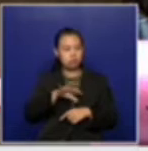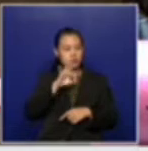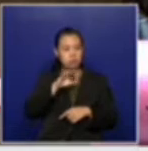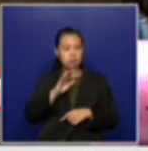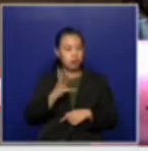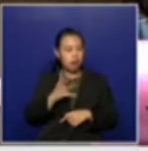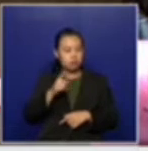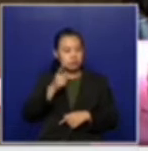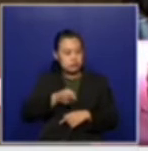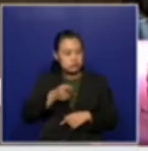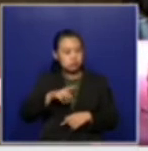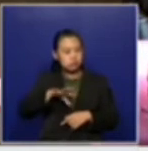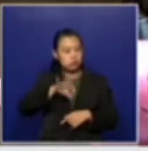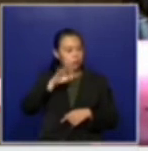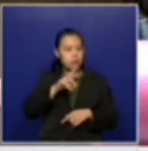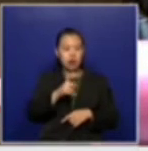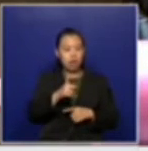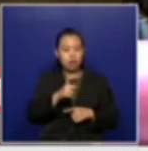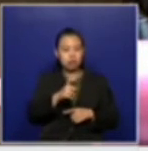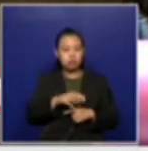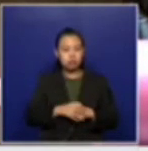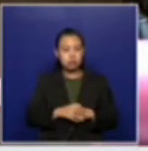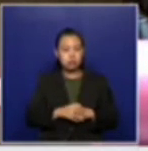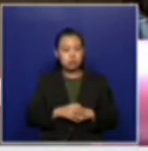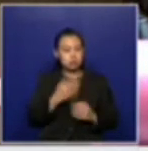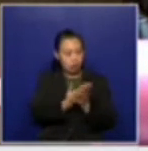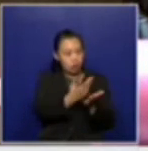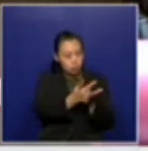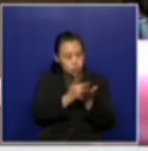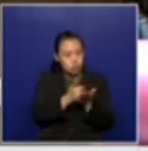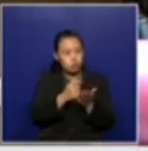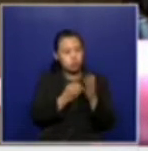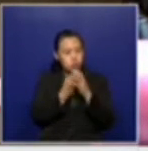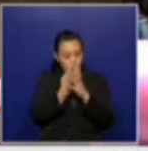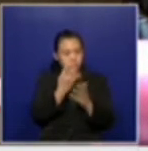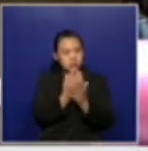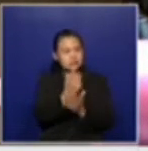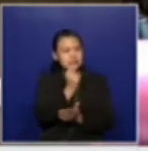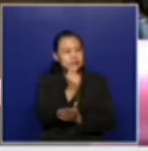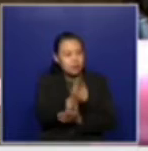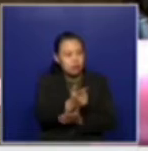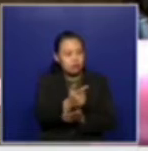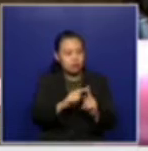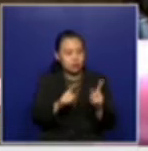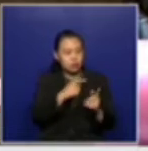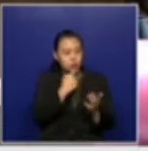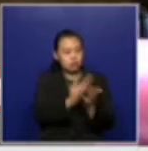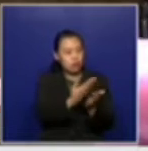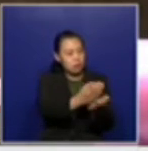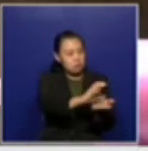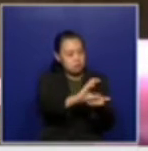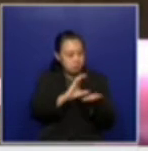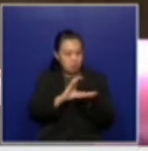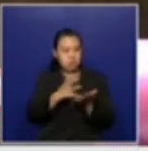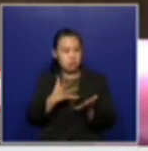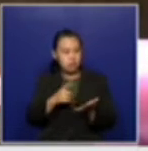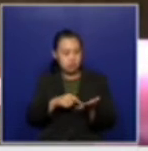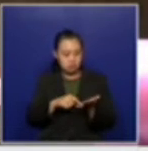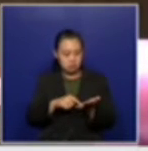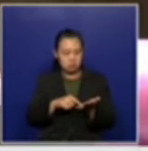รับเงื่อนไขจ่ายดอกเบี้ยแพงดีกว่าไม่มีเงินให้กู้เพื่อไปเสริมสภาพคล่องให้ธุรกิจเดินต่อไ